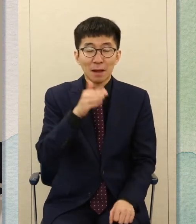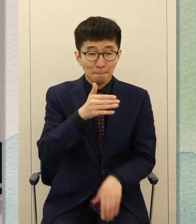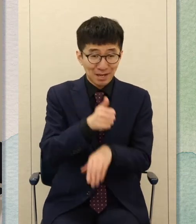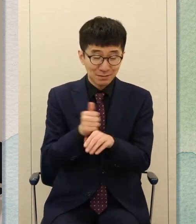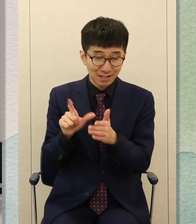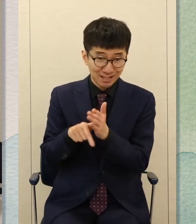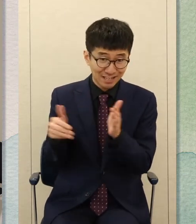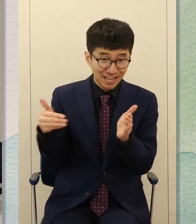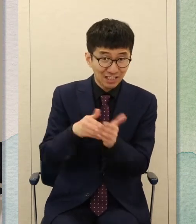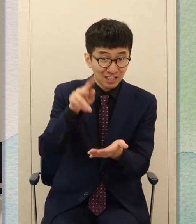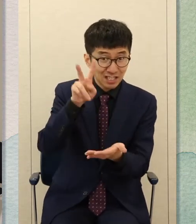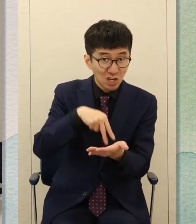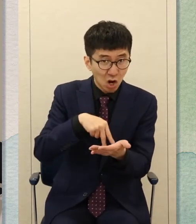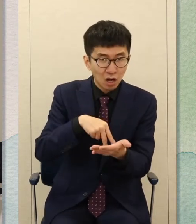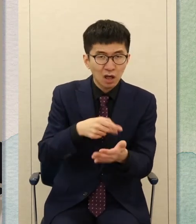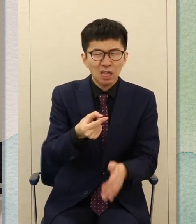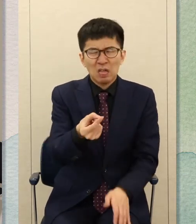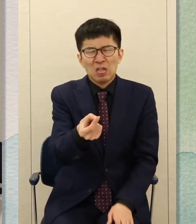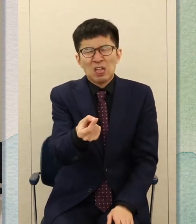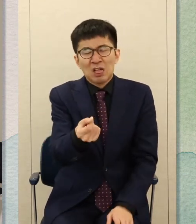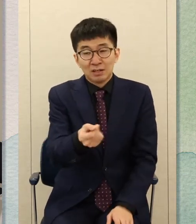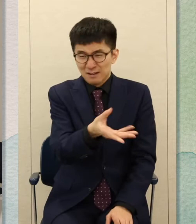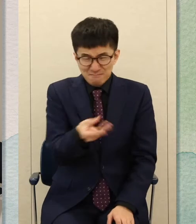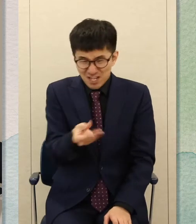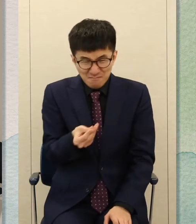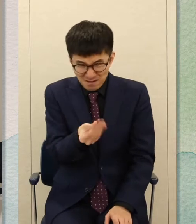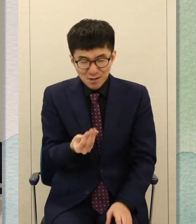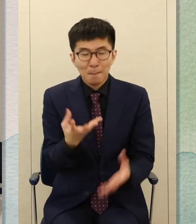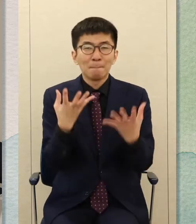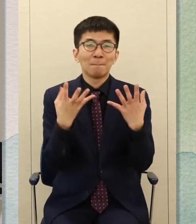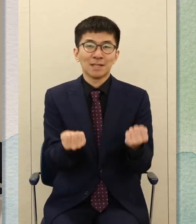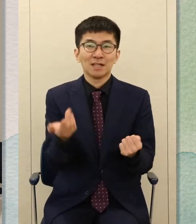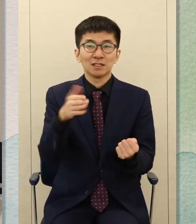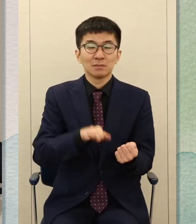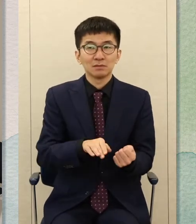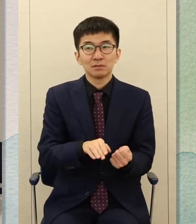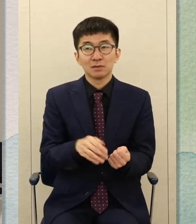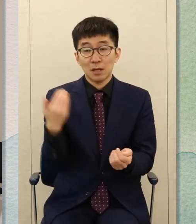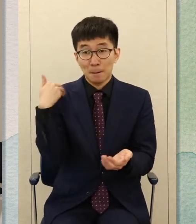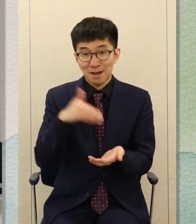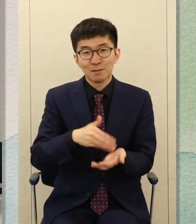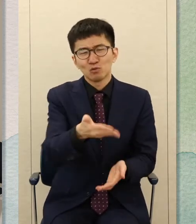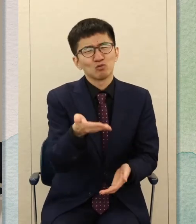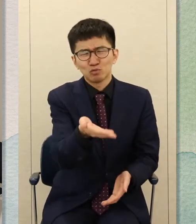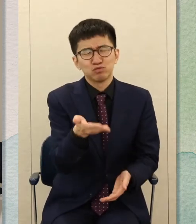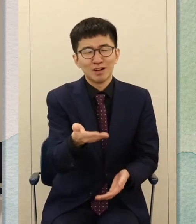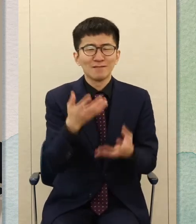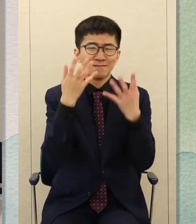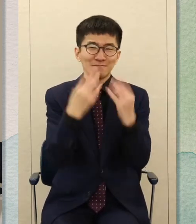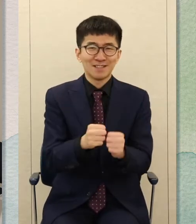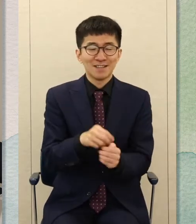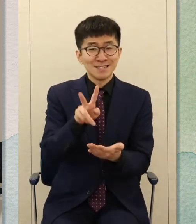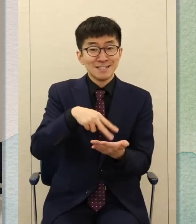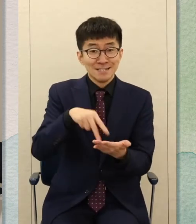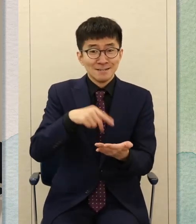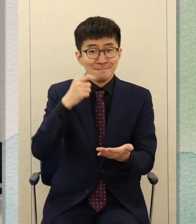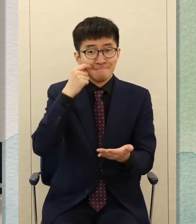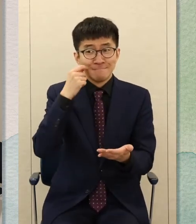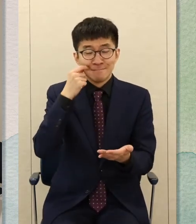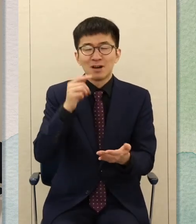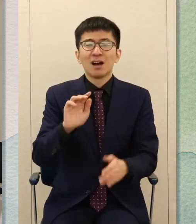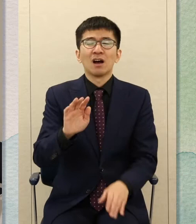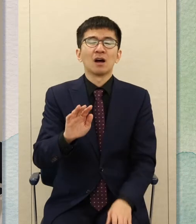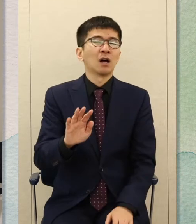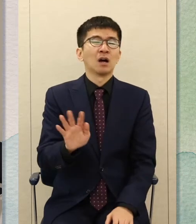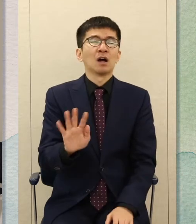사람이 거의 없는 예, 책 중에 하나죠. 빌려가긴 되게 자주 빌려가요. 예, 반납도 자주 하죠. 예, 예.